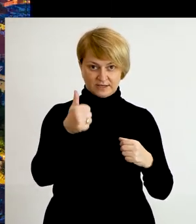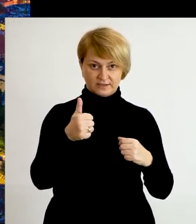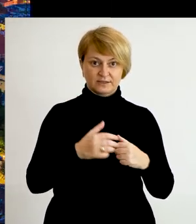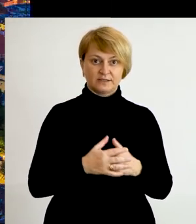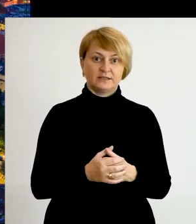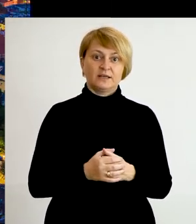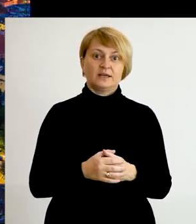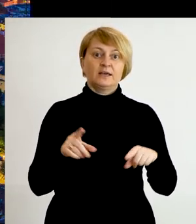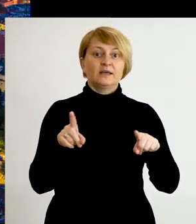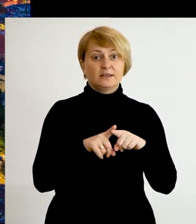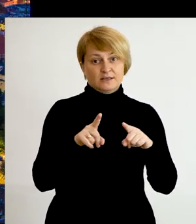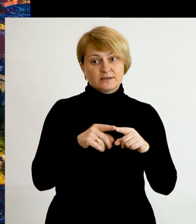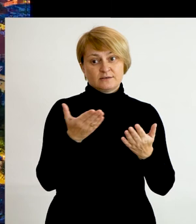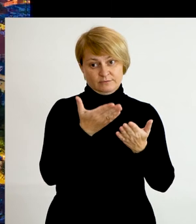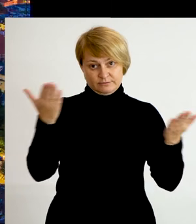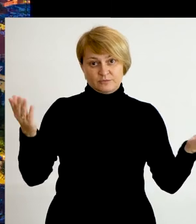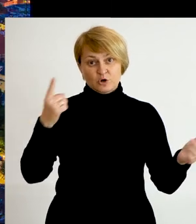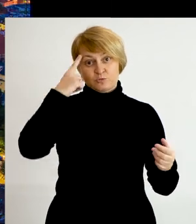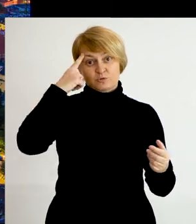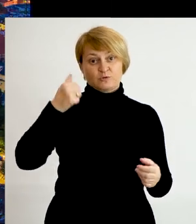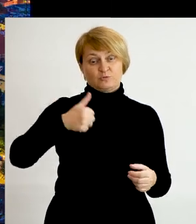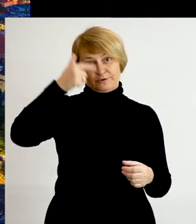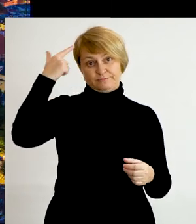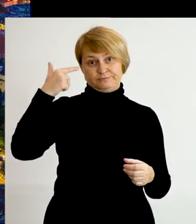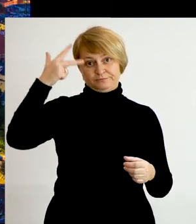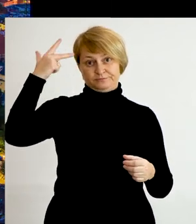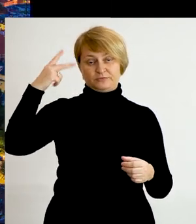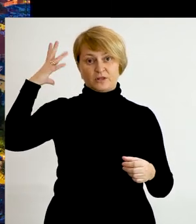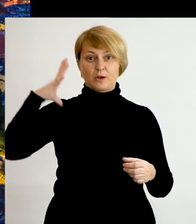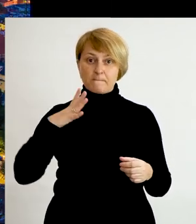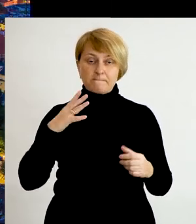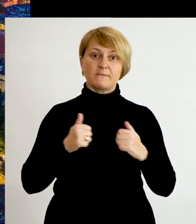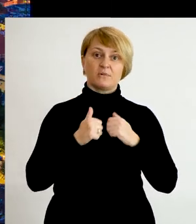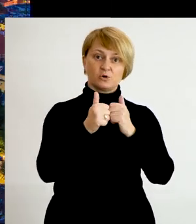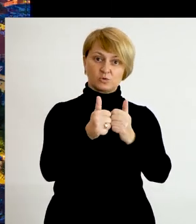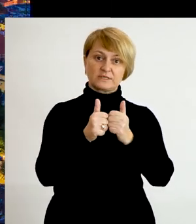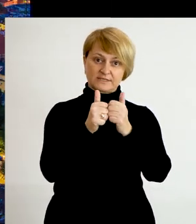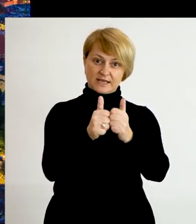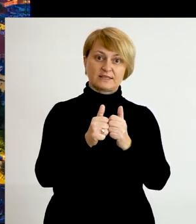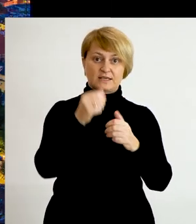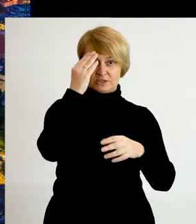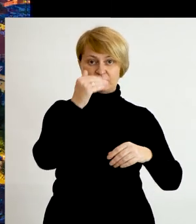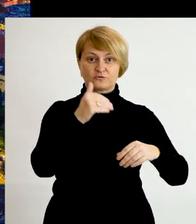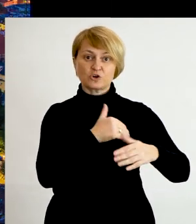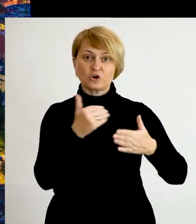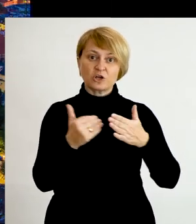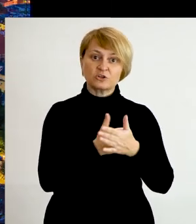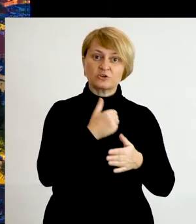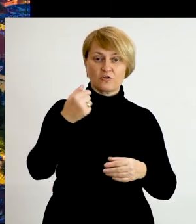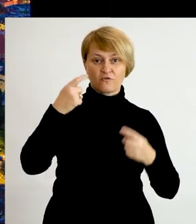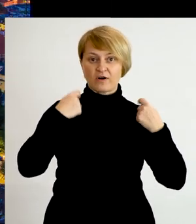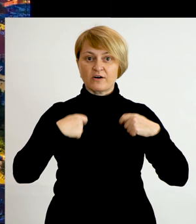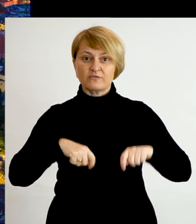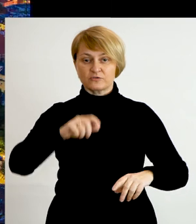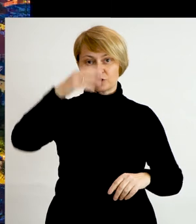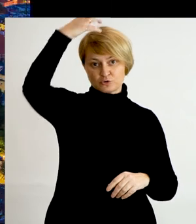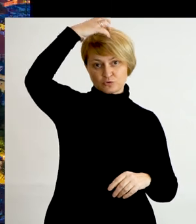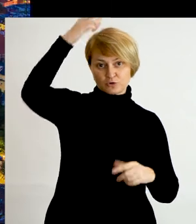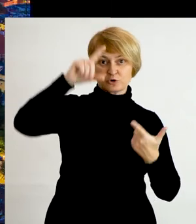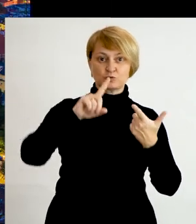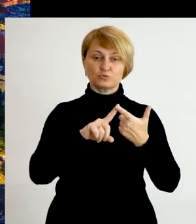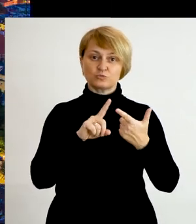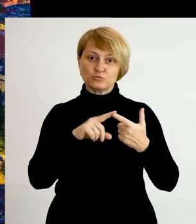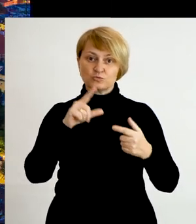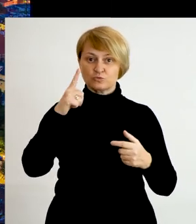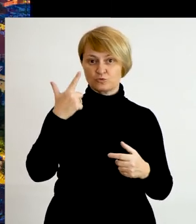numer jeden, tak jak Państwo przypominacie sobie w poprzednich latach, były takie inwestycje choćby w szkole w Nowej Wsi Królewskiej, czy przy